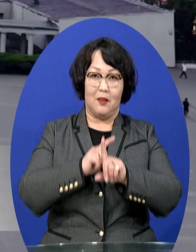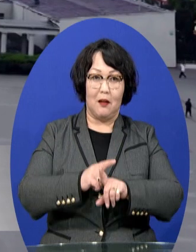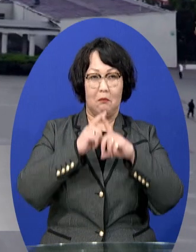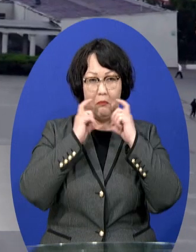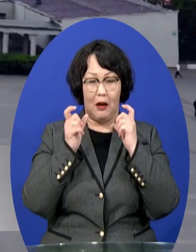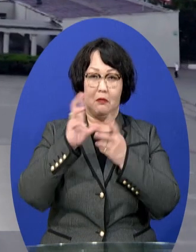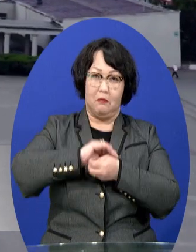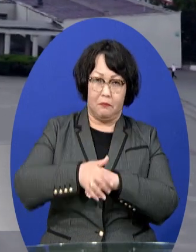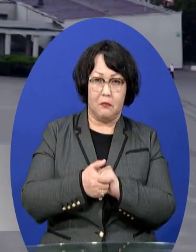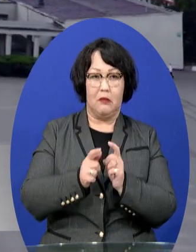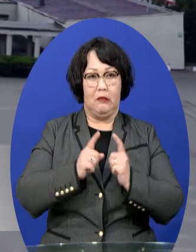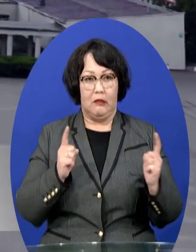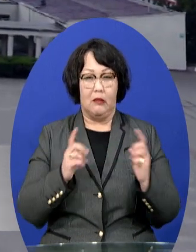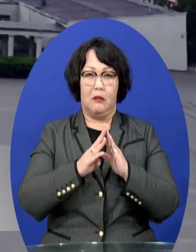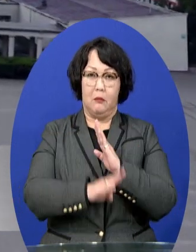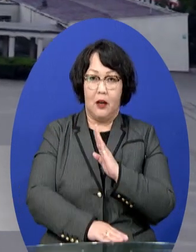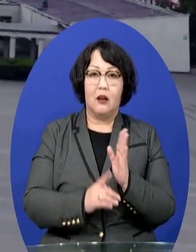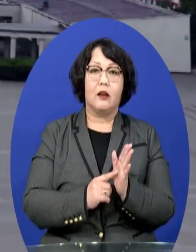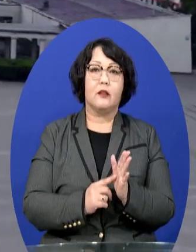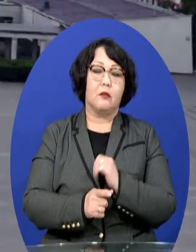мэрэгжлийн байгууллагын онцлон уриалж байна.